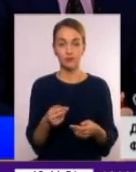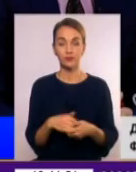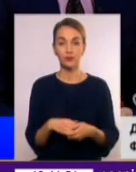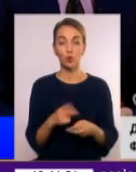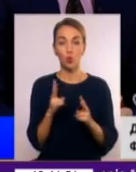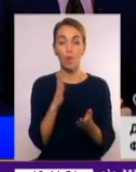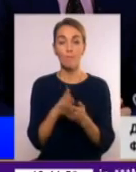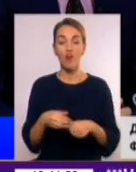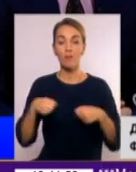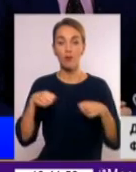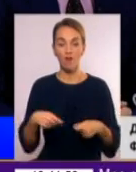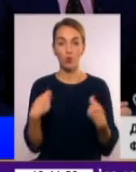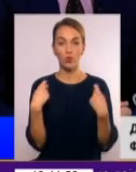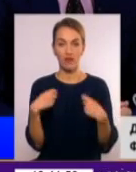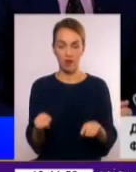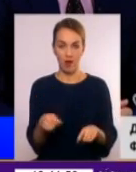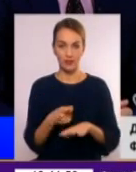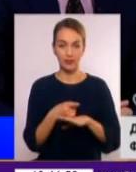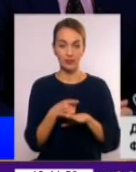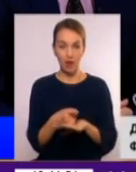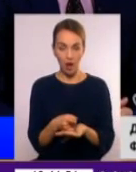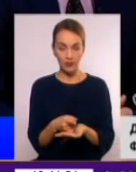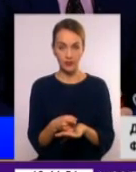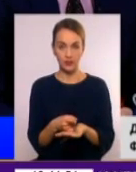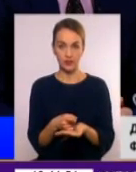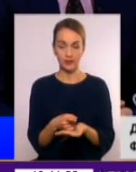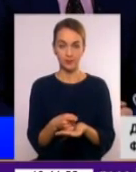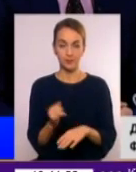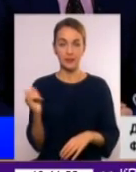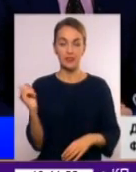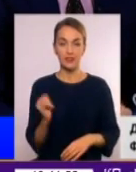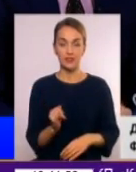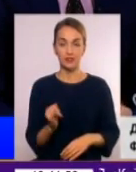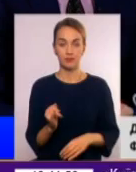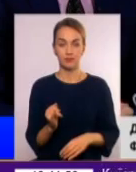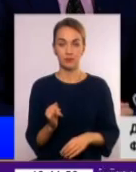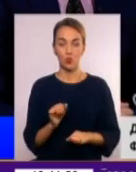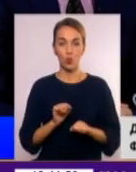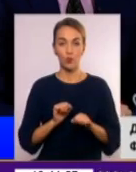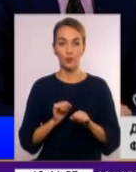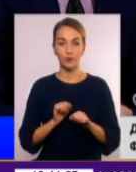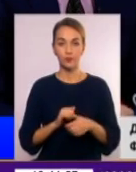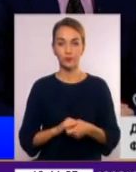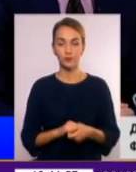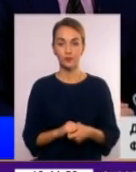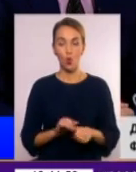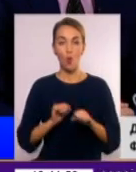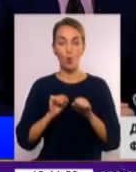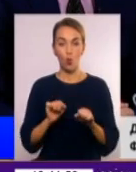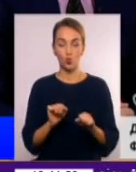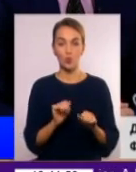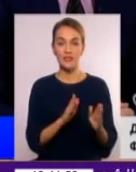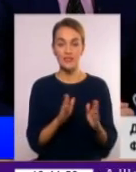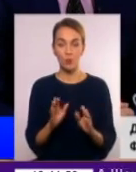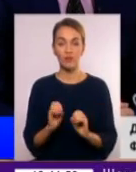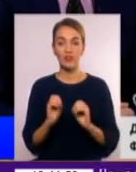продавати взагалі. Танки і оборону систему подавати в руки